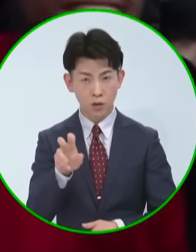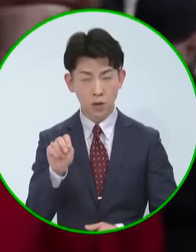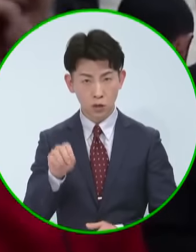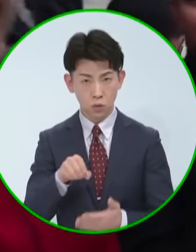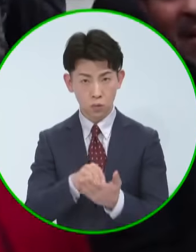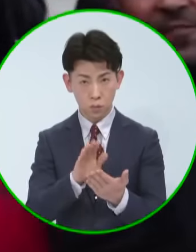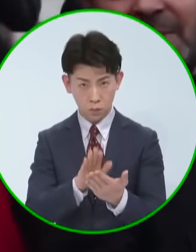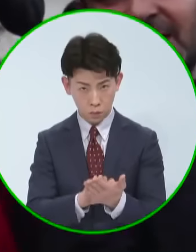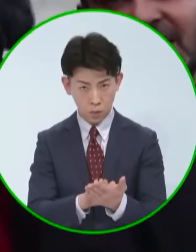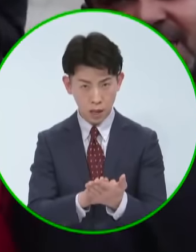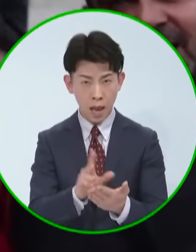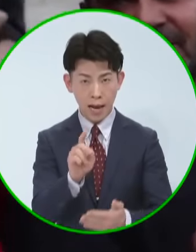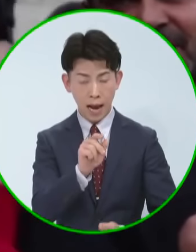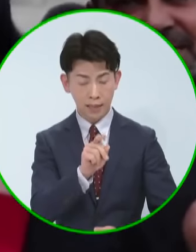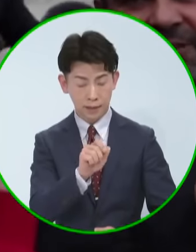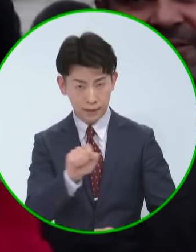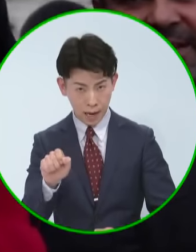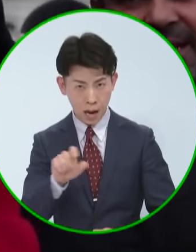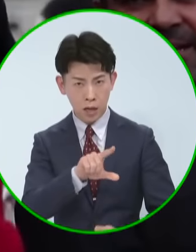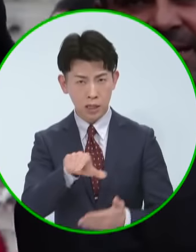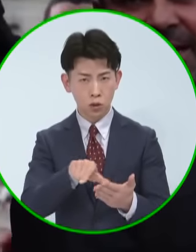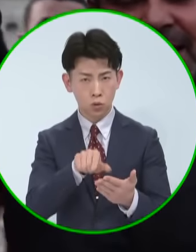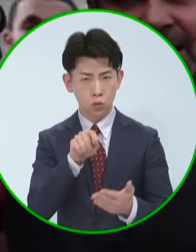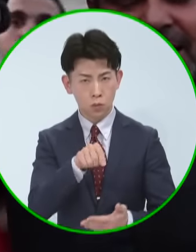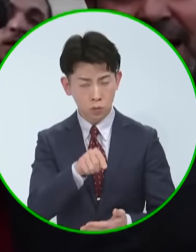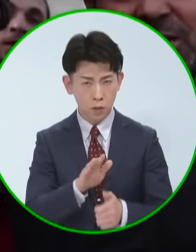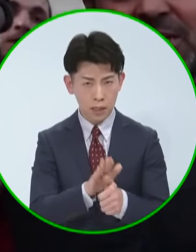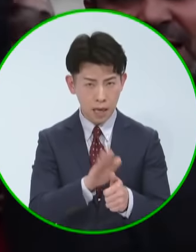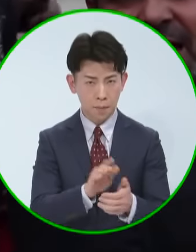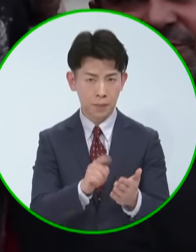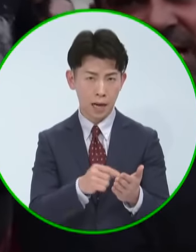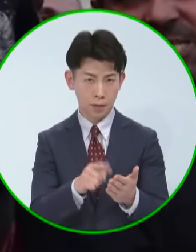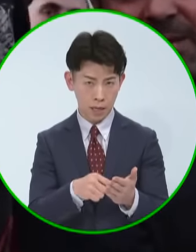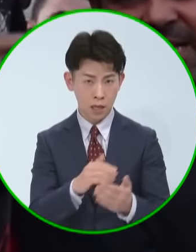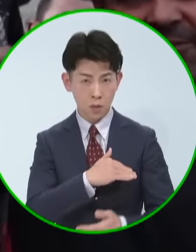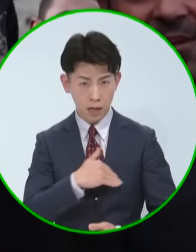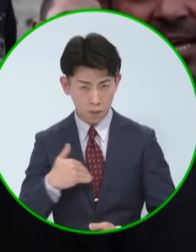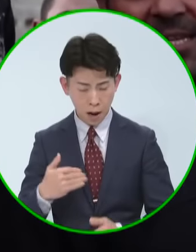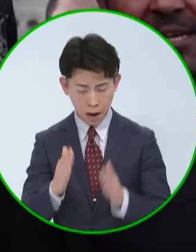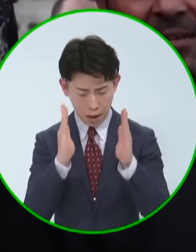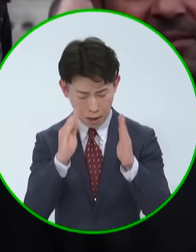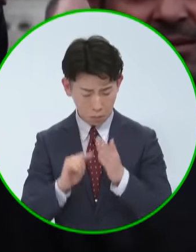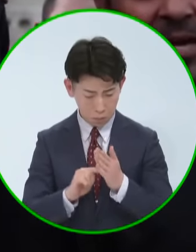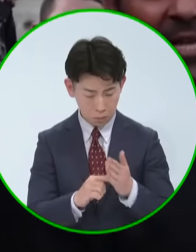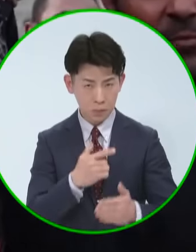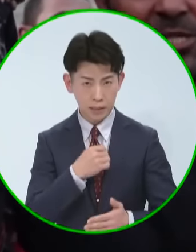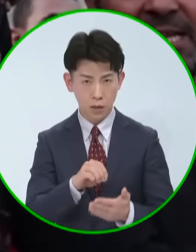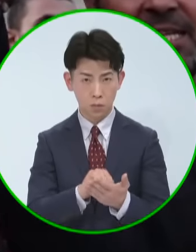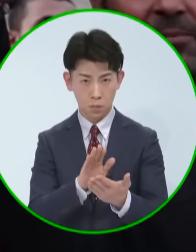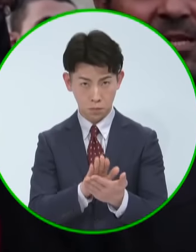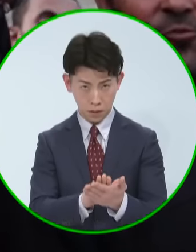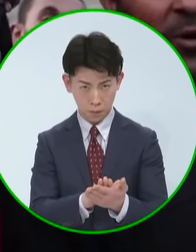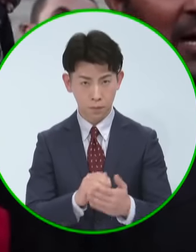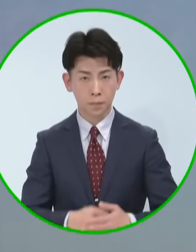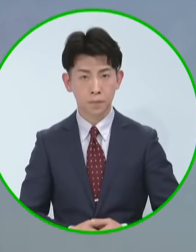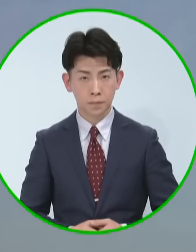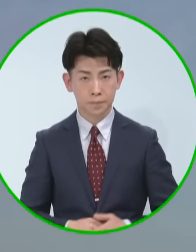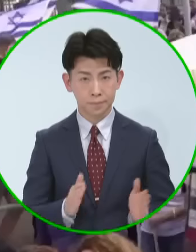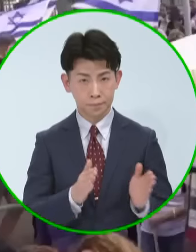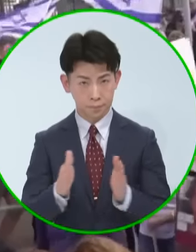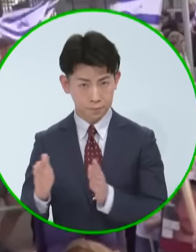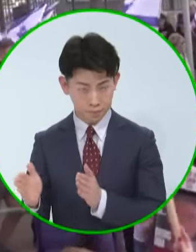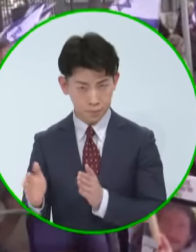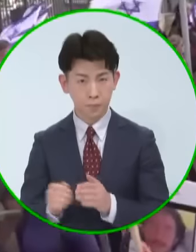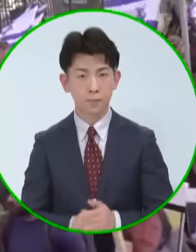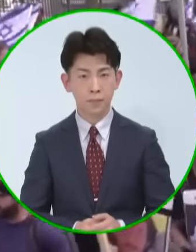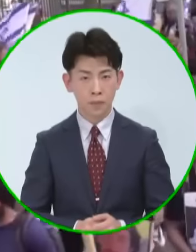ガザに届く支援は到底十分ではない。我々はできる限りの手を尽くすと投稿しました。こ